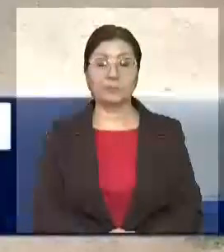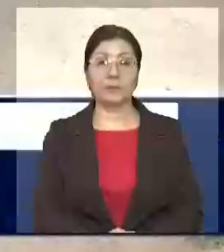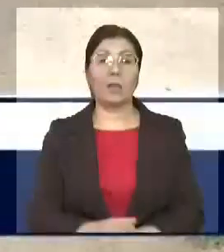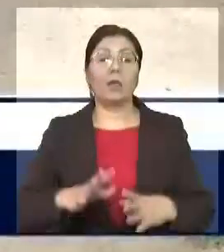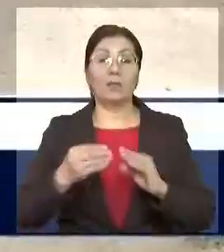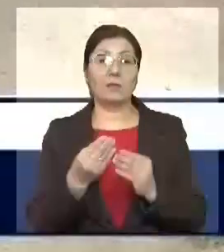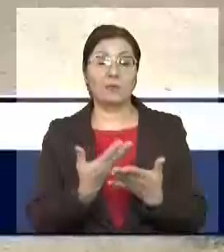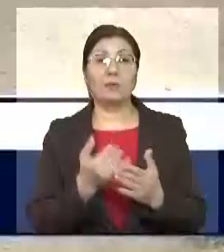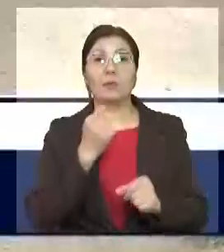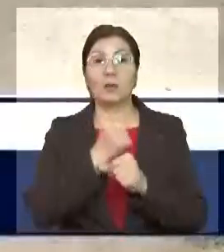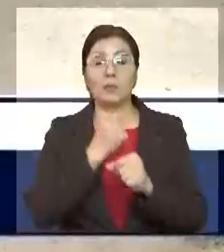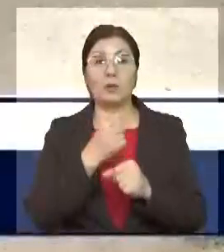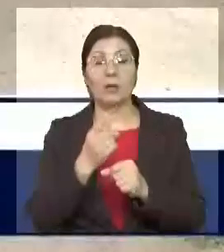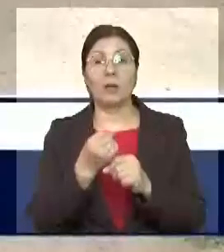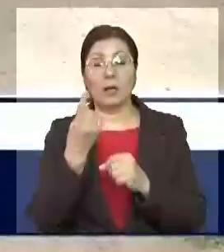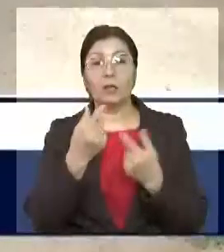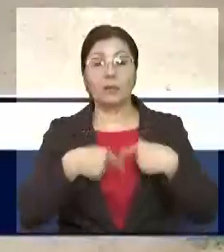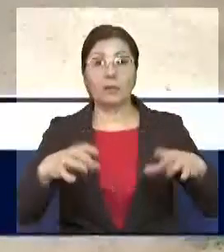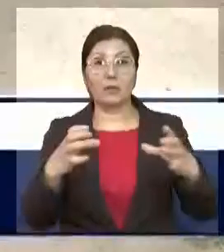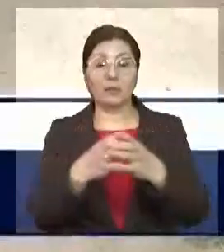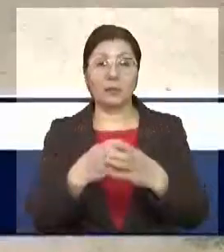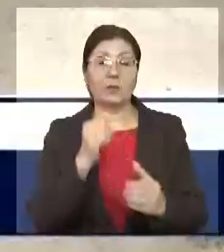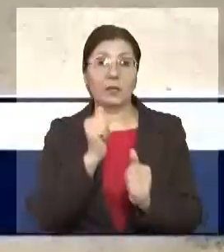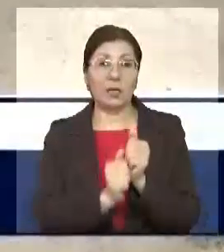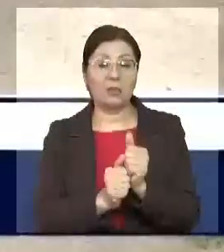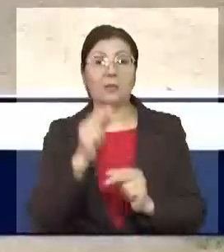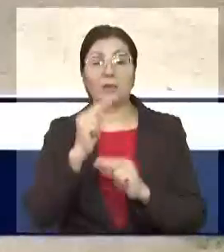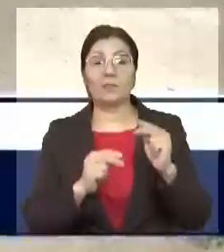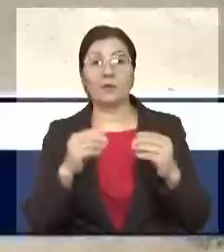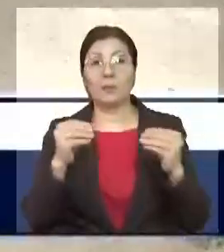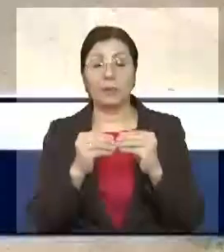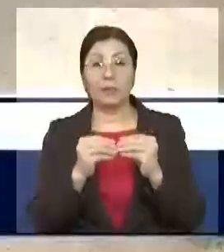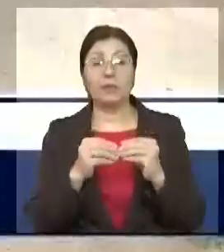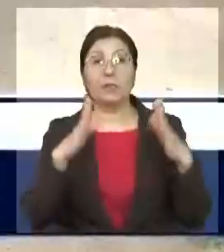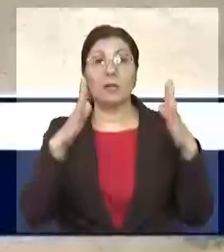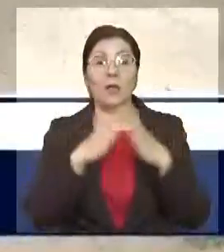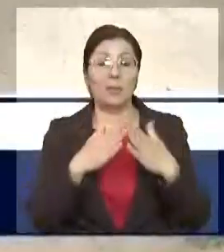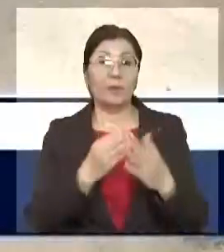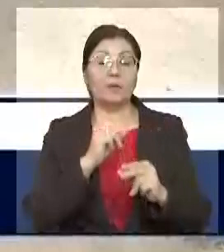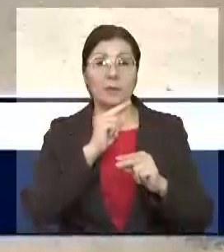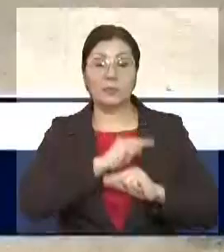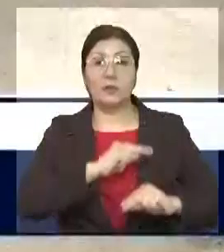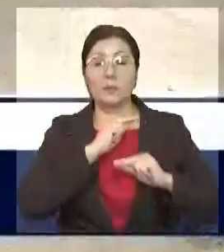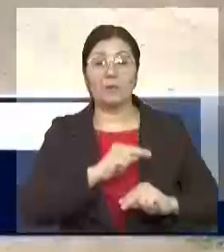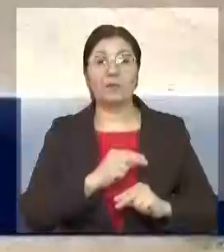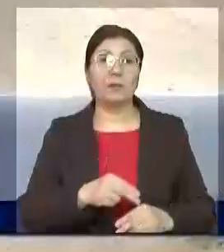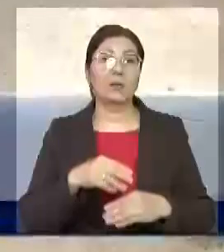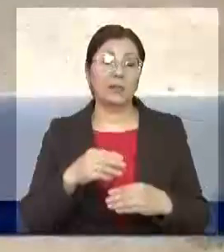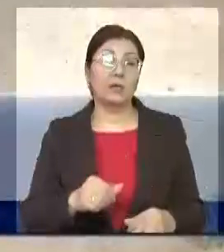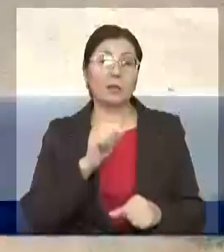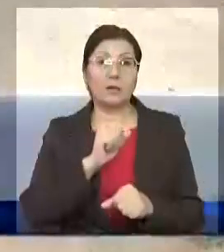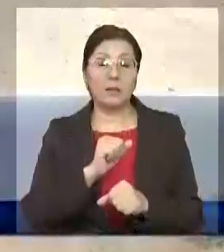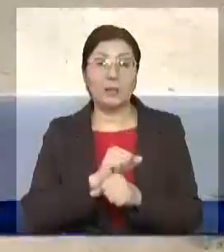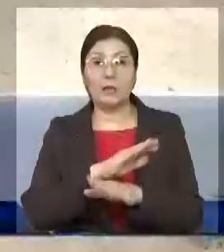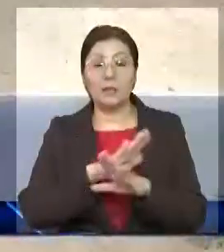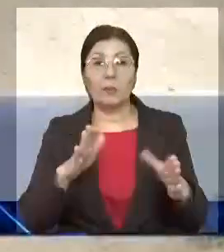Всего на данный момент работают 11 подрядных организаций. Каждая из них строит примерно по 10 домов. Строительные работы идут без отставаний. Завершить